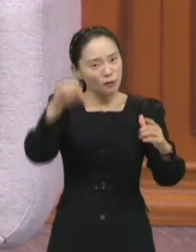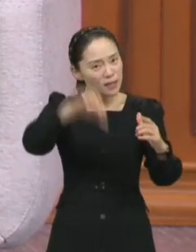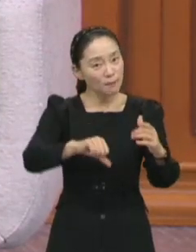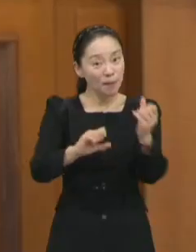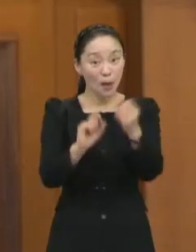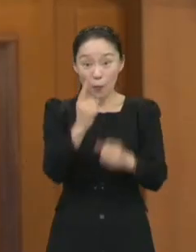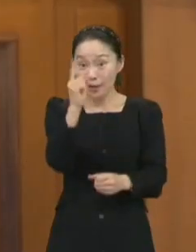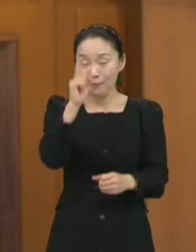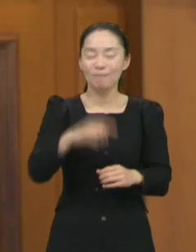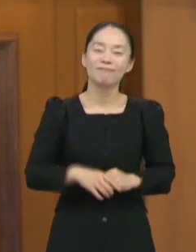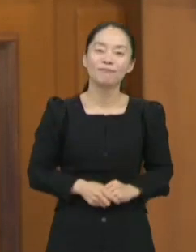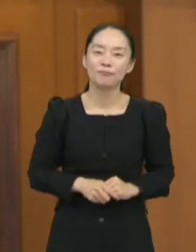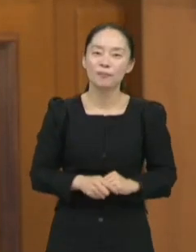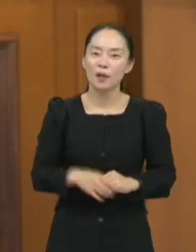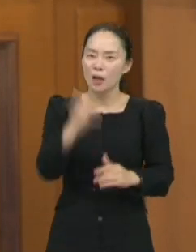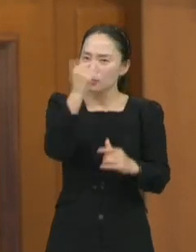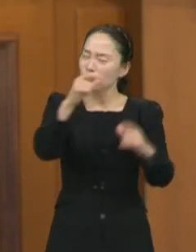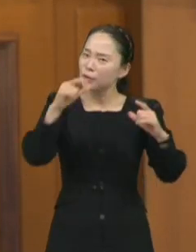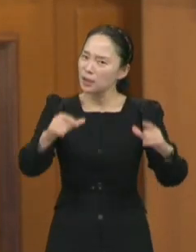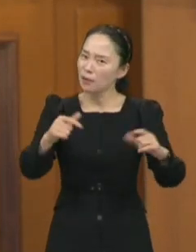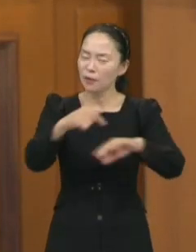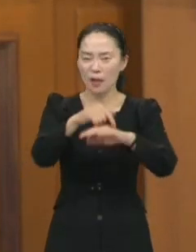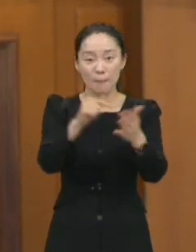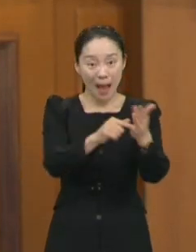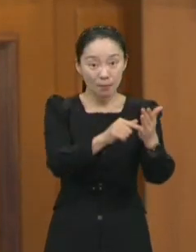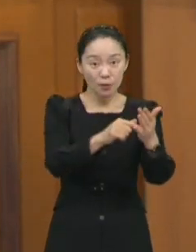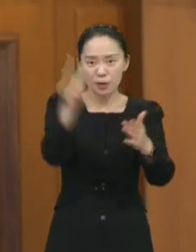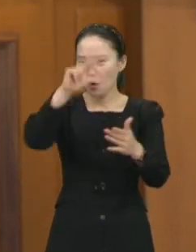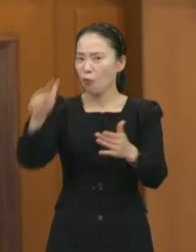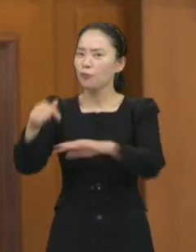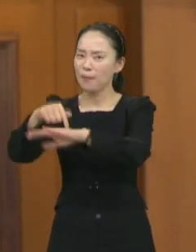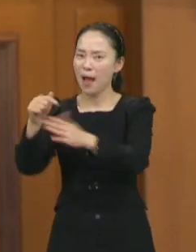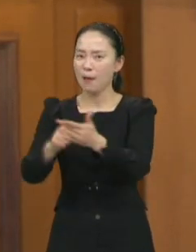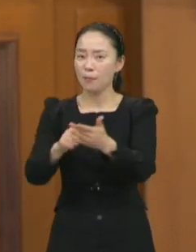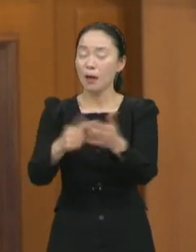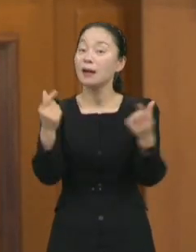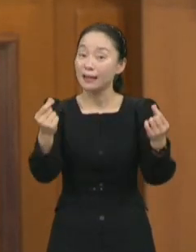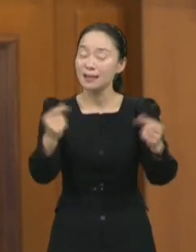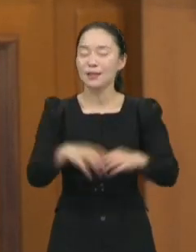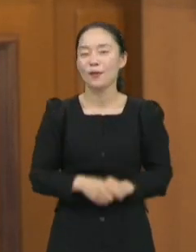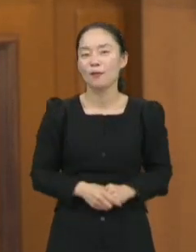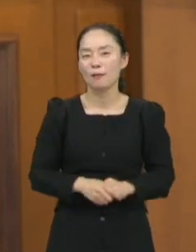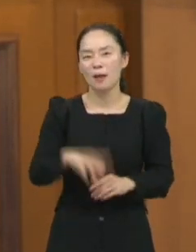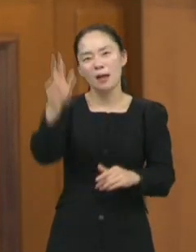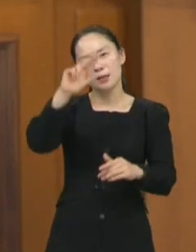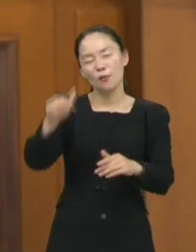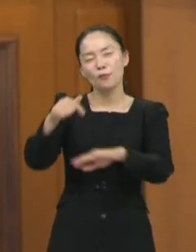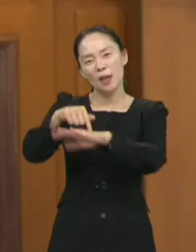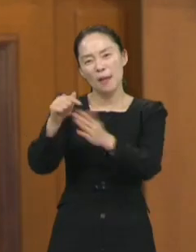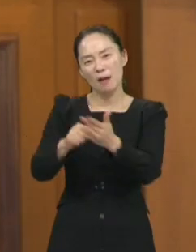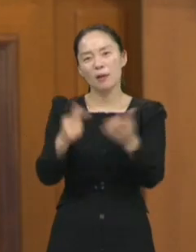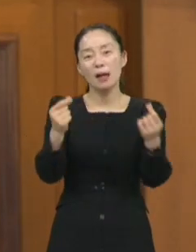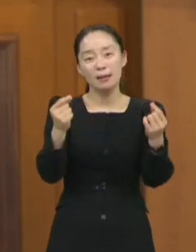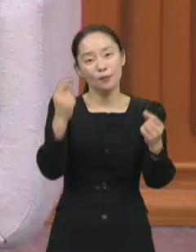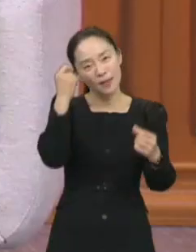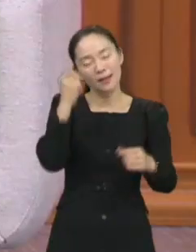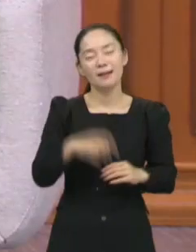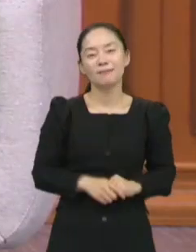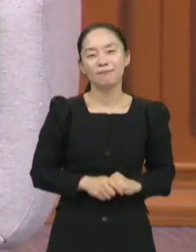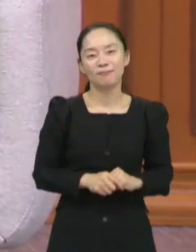보신다면 뭐 충청권의 민심이 늘 전국 민심을 대변해 왔기 때문에 전국 민심과 크게 다르지 않다고